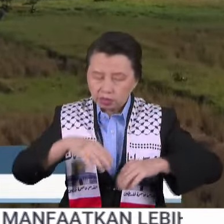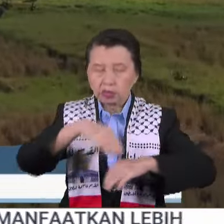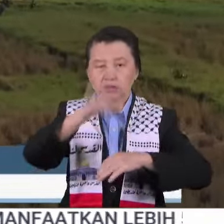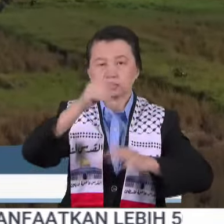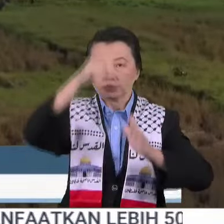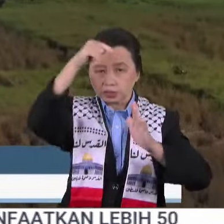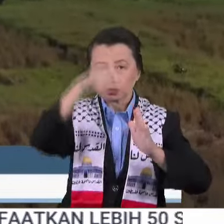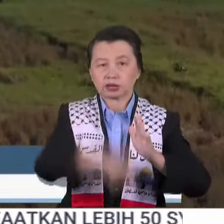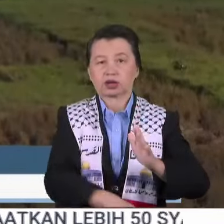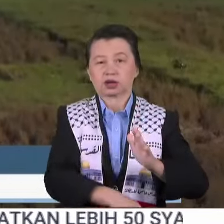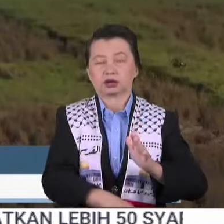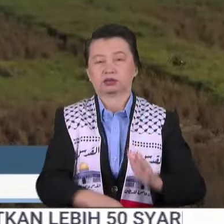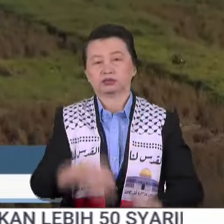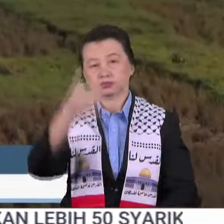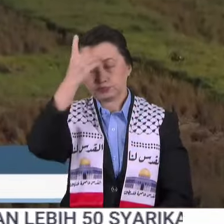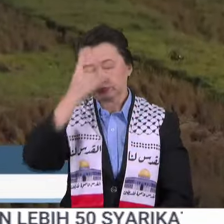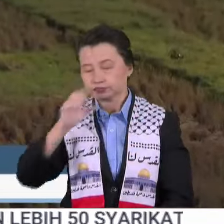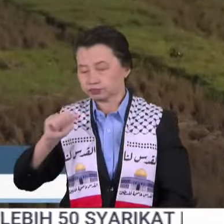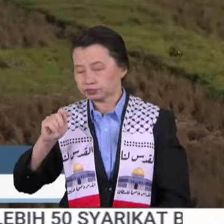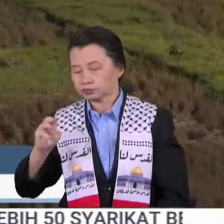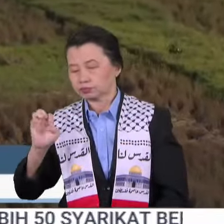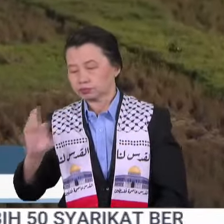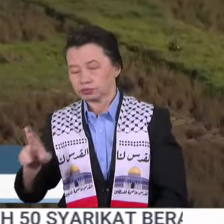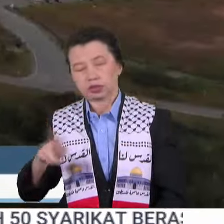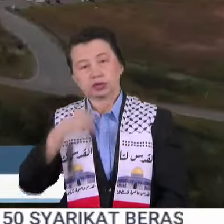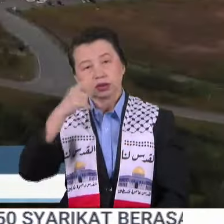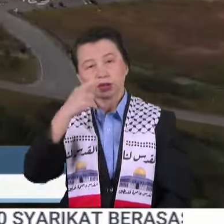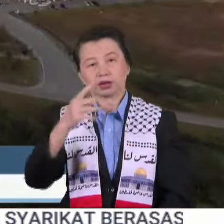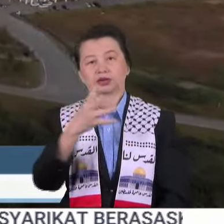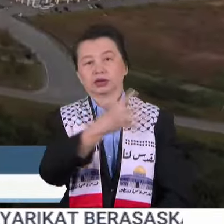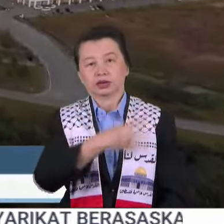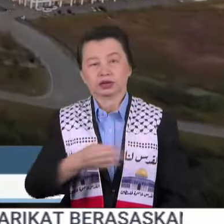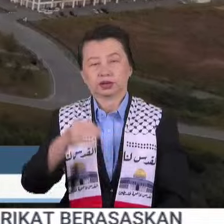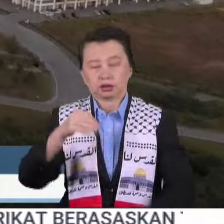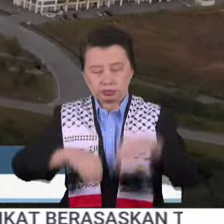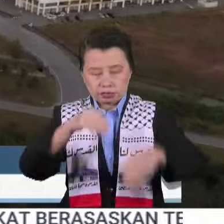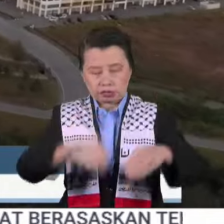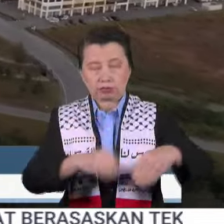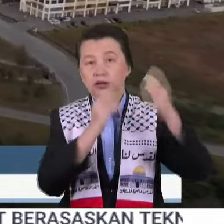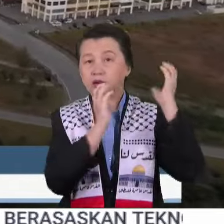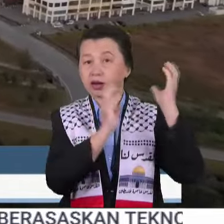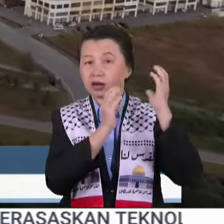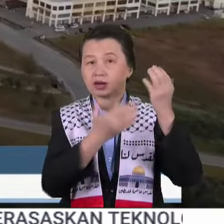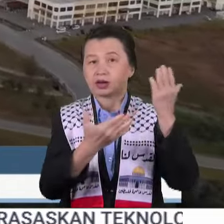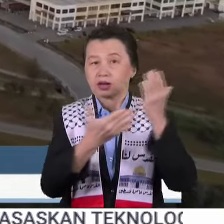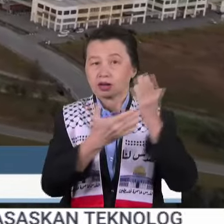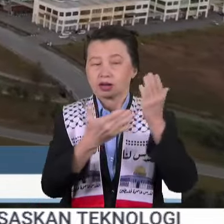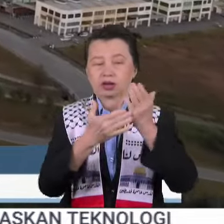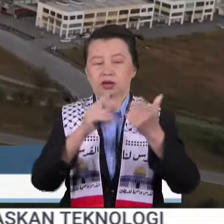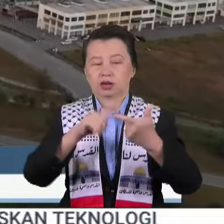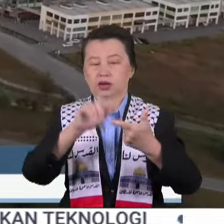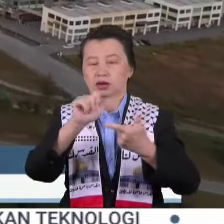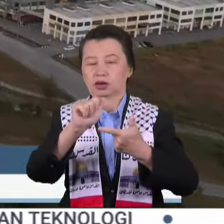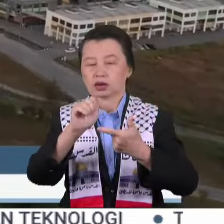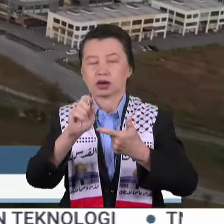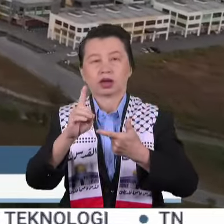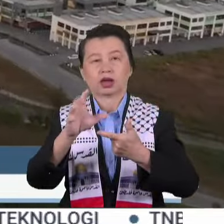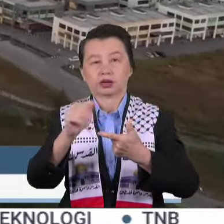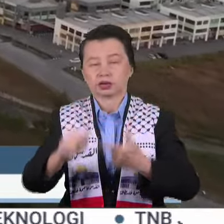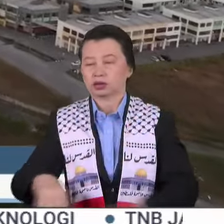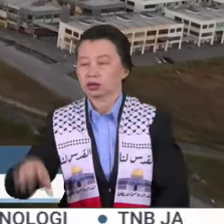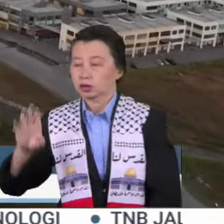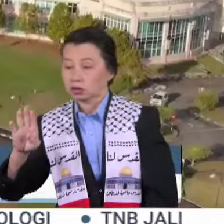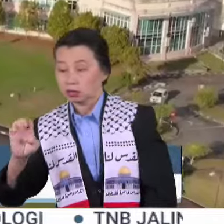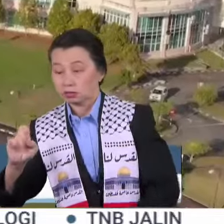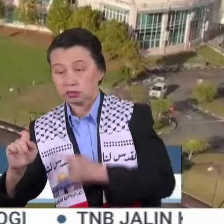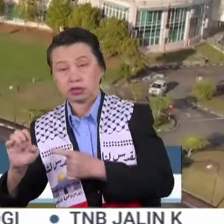lebih terperinci. Dato' Amar Douglas Ugah berkata, selain sektor penanaman kelapa sawit dan lada, Betong mempunyai banyak